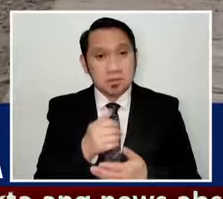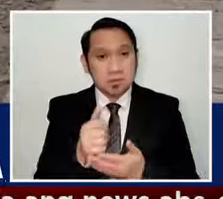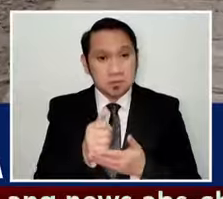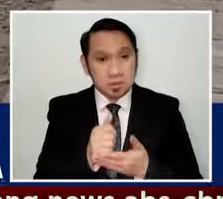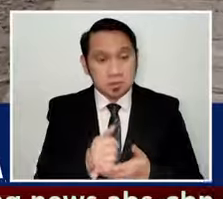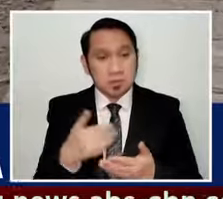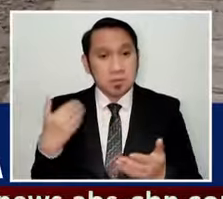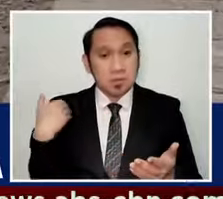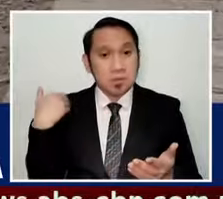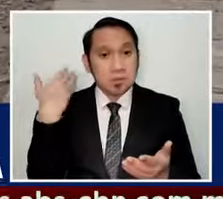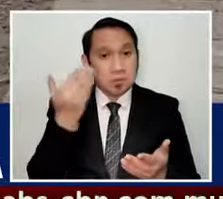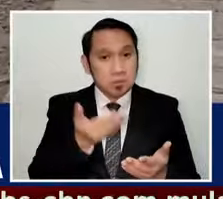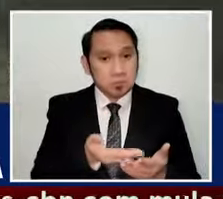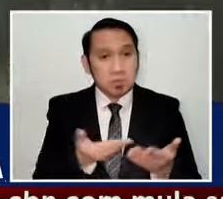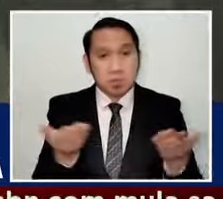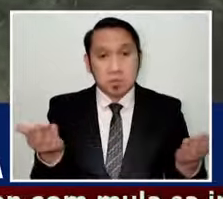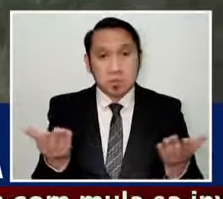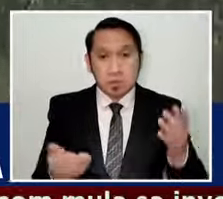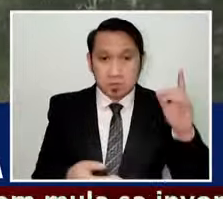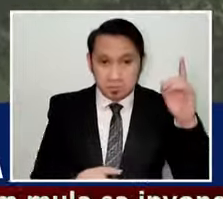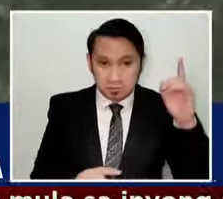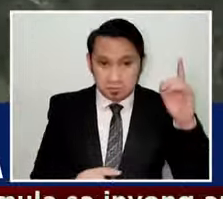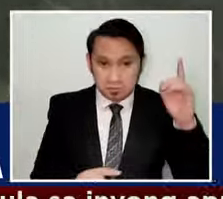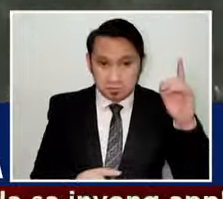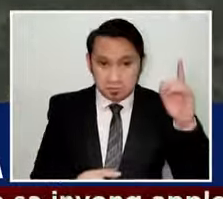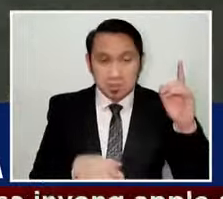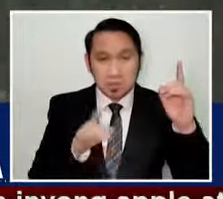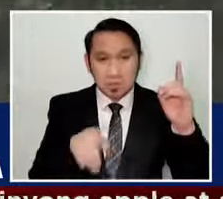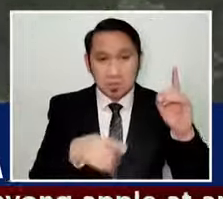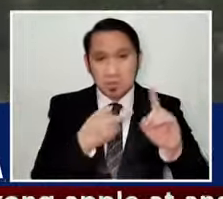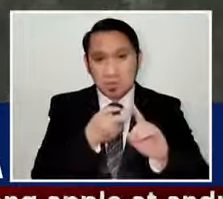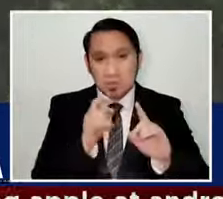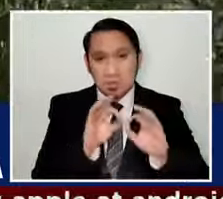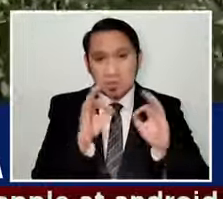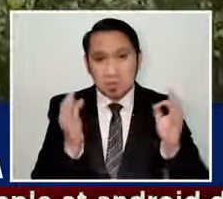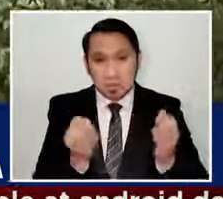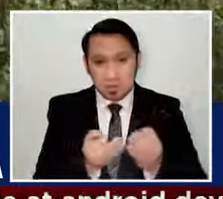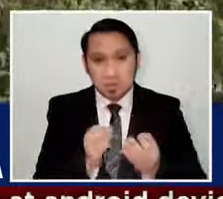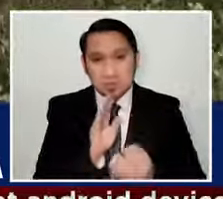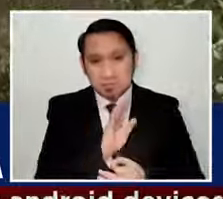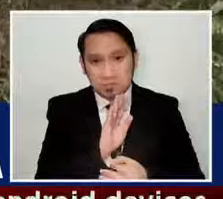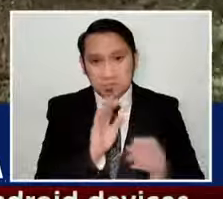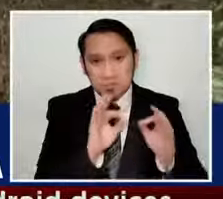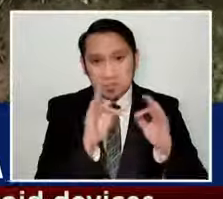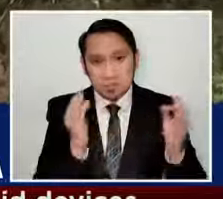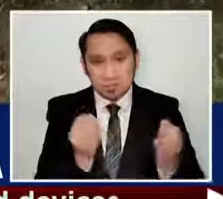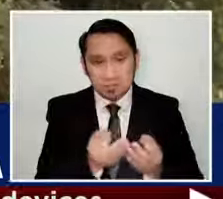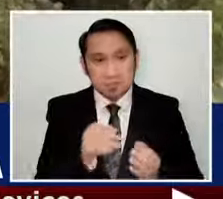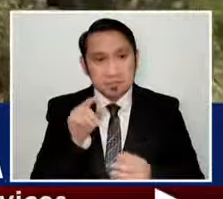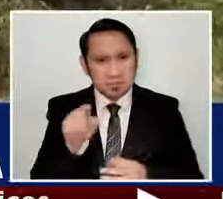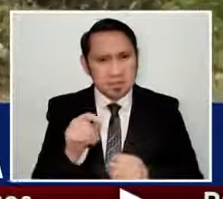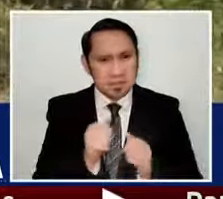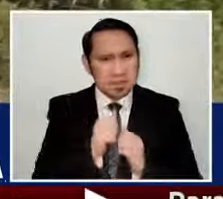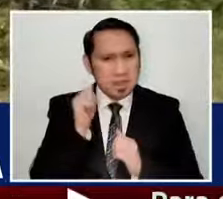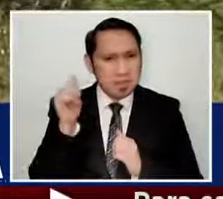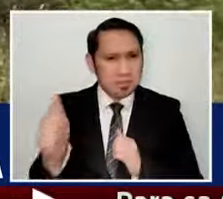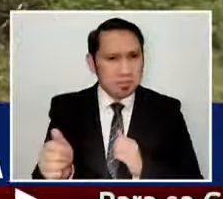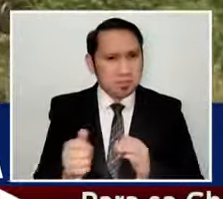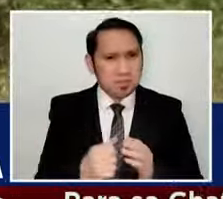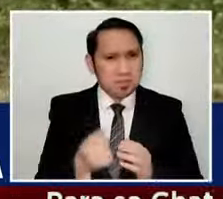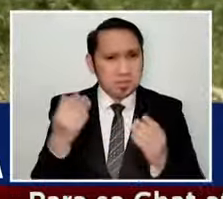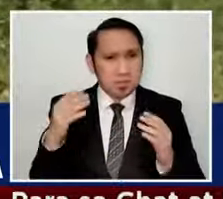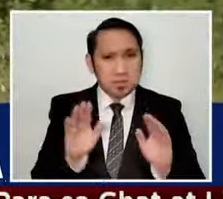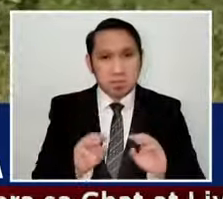humantong ang paghahanap namin sa bayan ng Bindoy kung saan nagmula ang pamilya Libradilla. Dito sa liblib at mabundok na bahagi ang